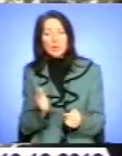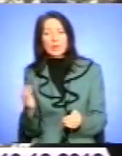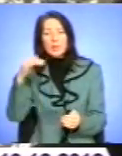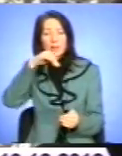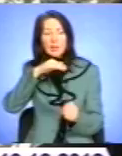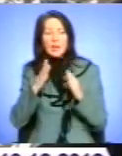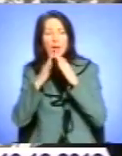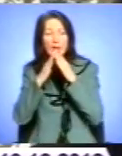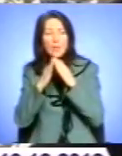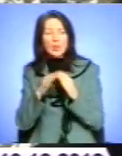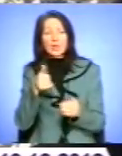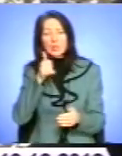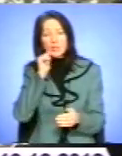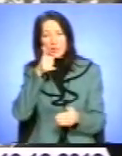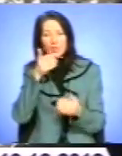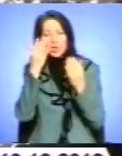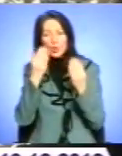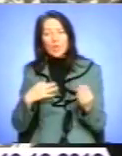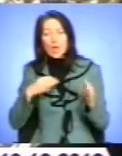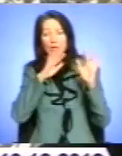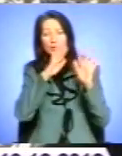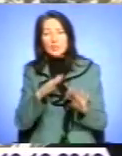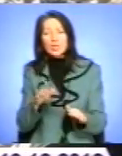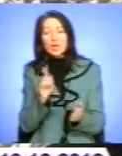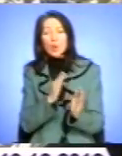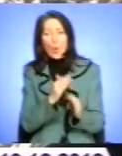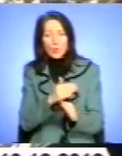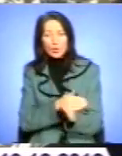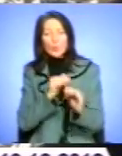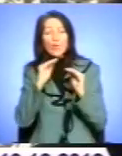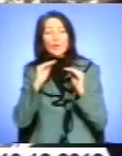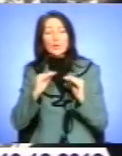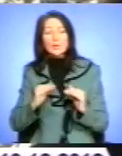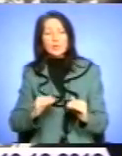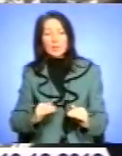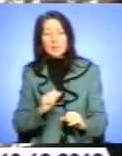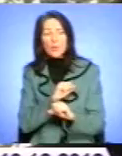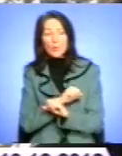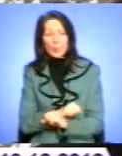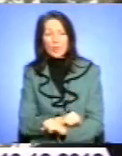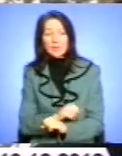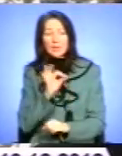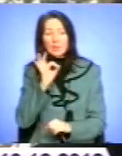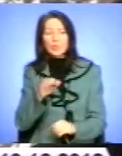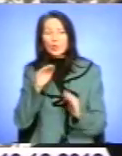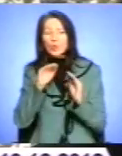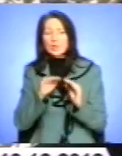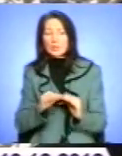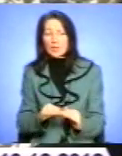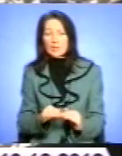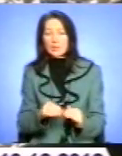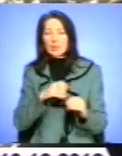з завтрашнього дня в нас опади поступово припиняться, температура повітря буде знижуватися. На 19 грудня ми очікуємо